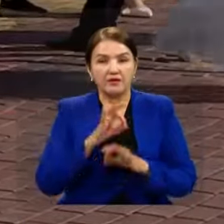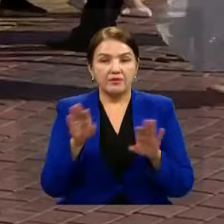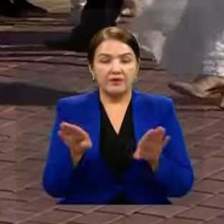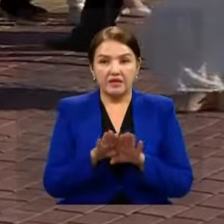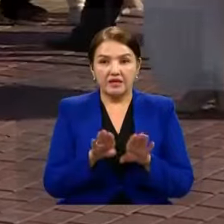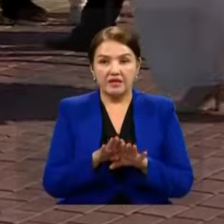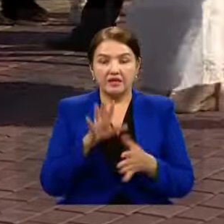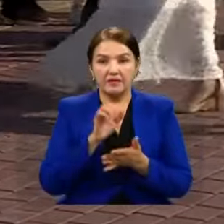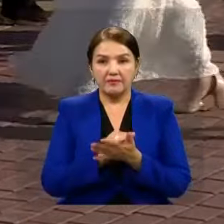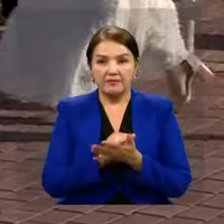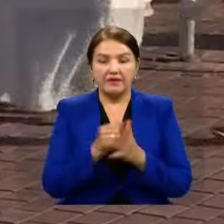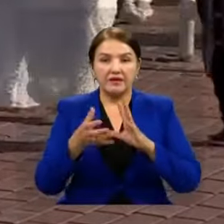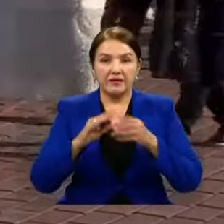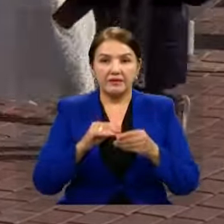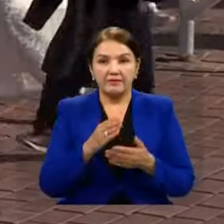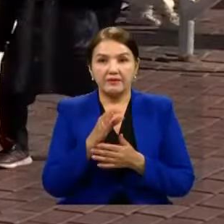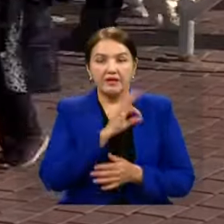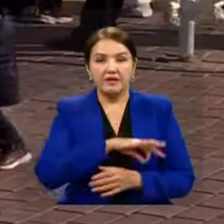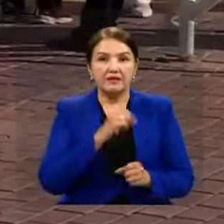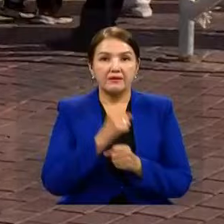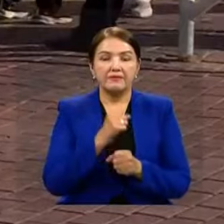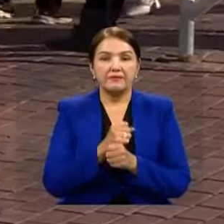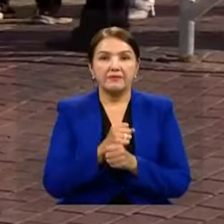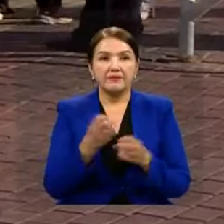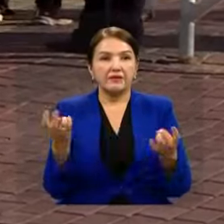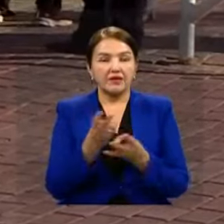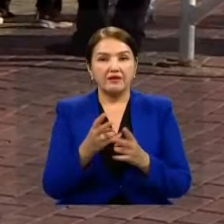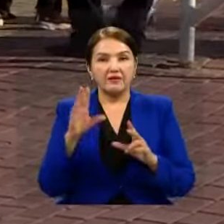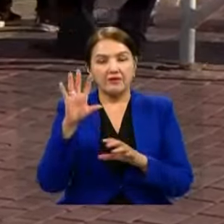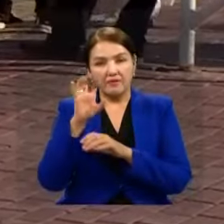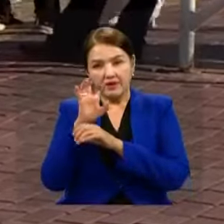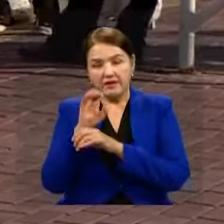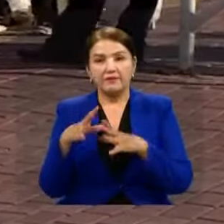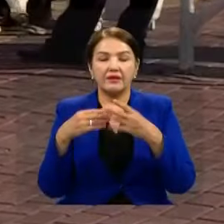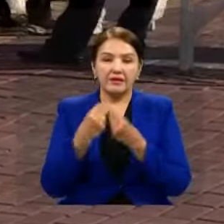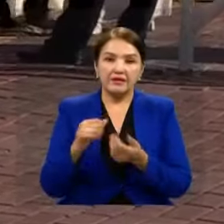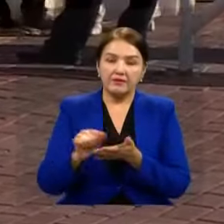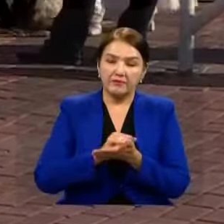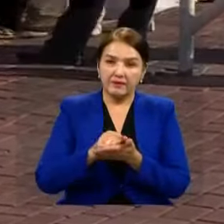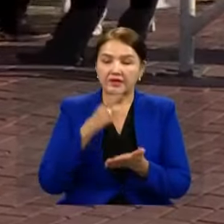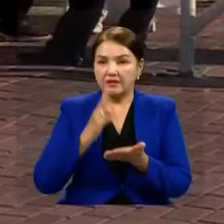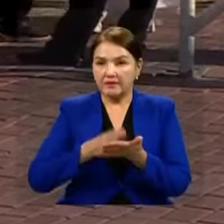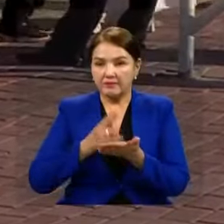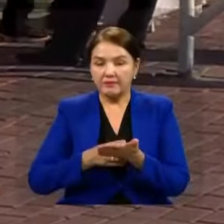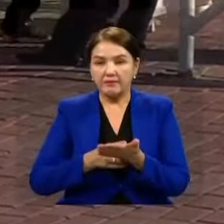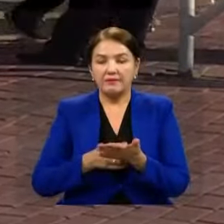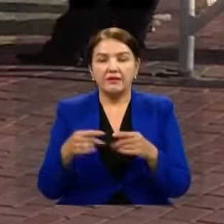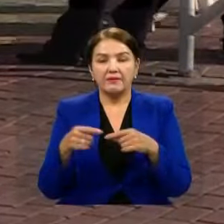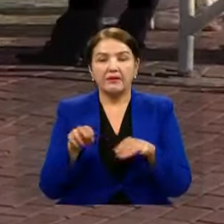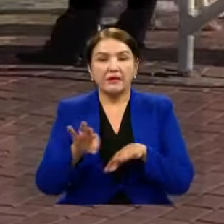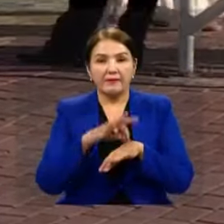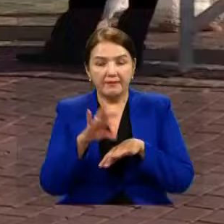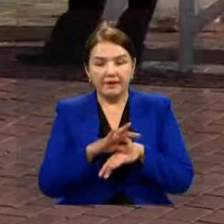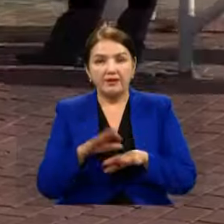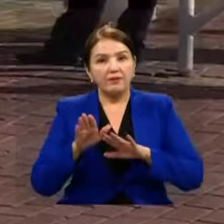также занимающиеся общественно полезной деятельностью. Необходимы фотографии данной семьи, документы, подтверждающие правдивость брака.